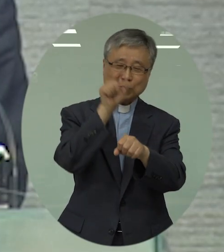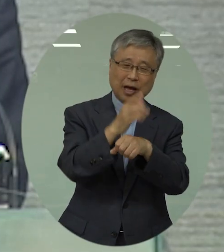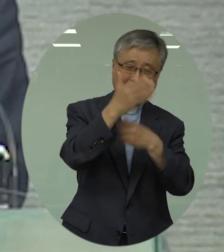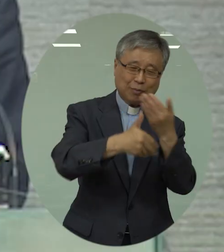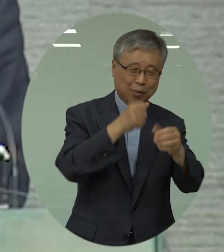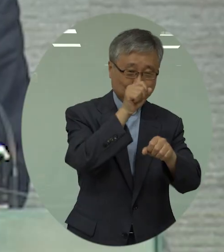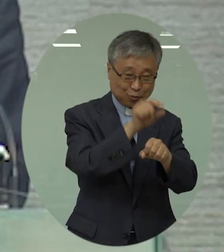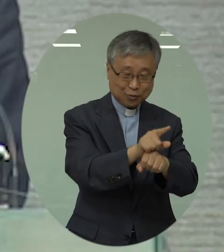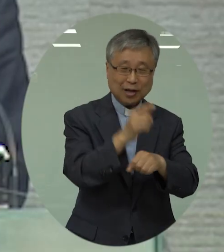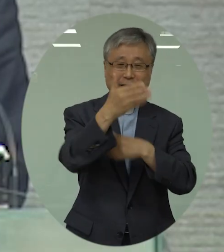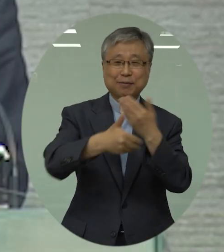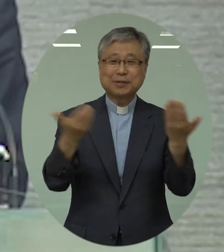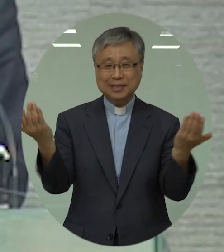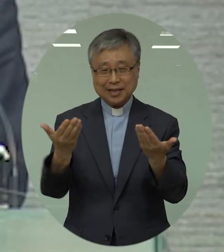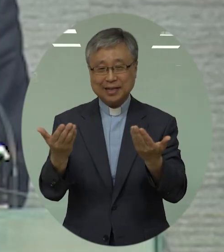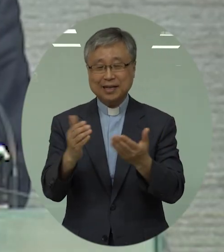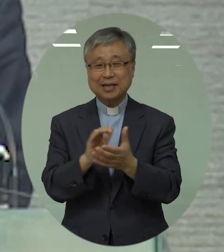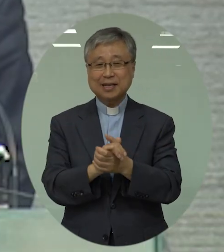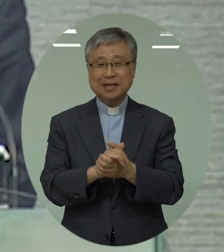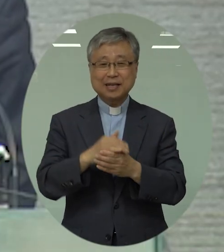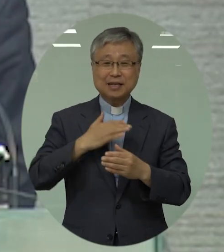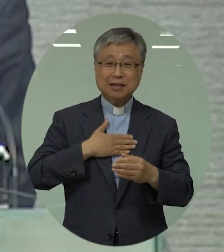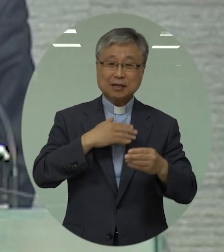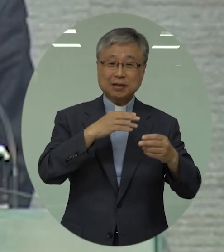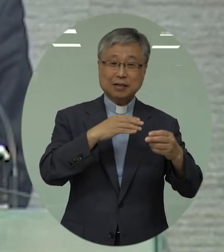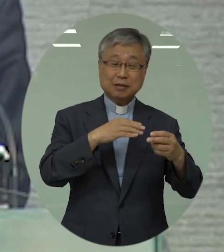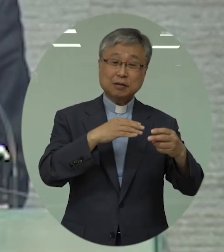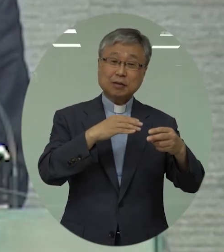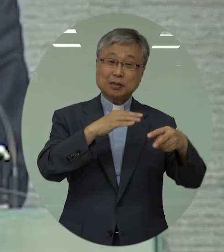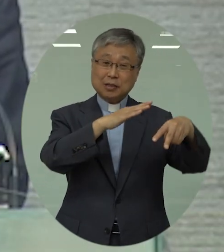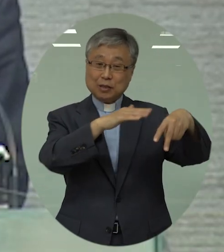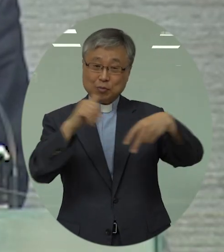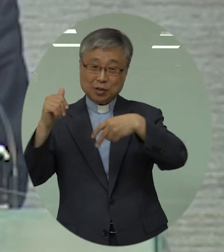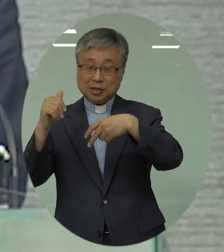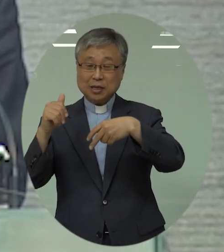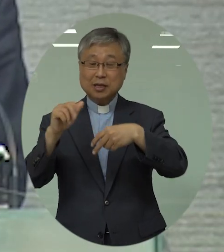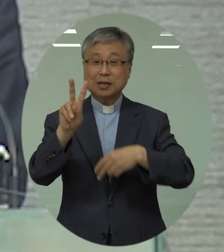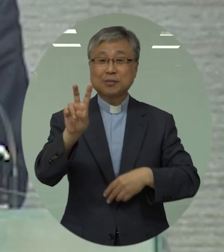오늘 본문 같은 데서는 사무엘상 24장에서는